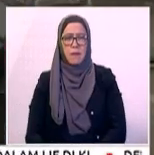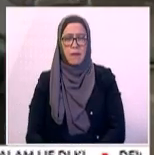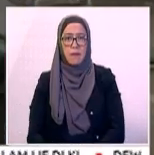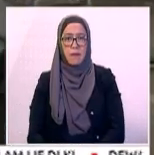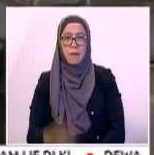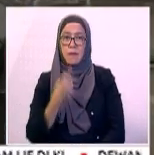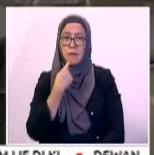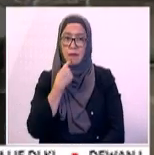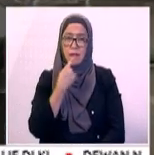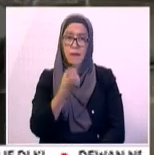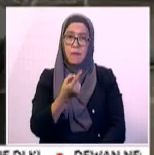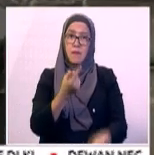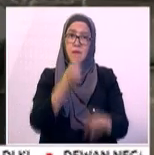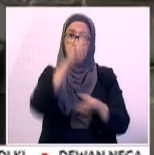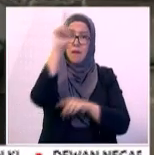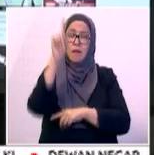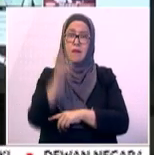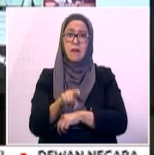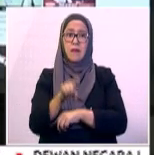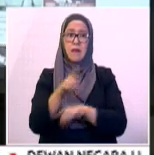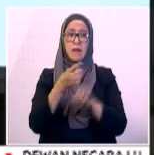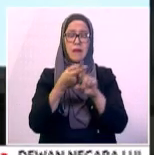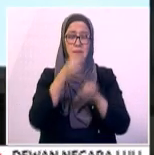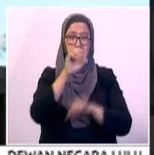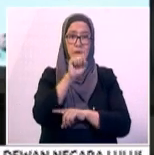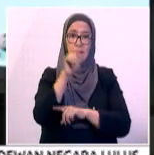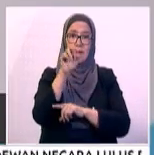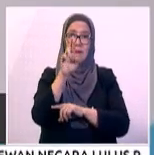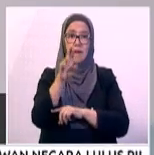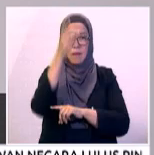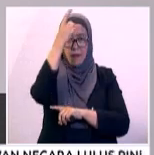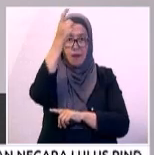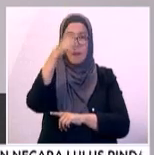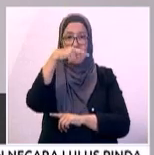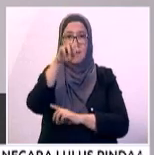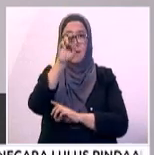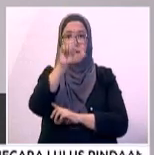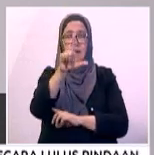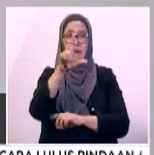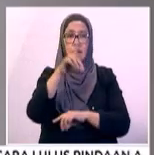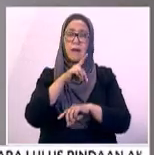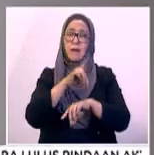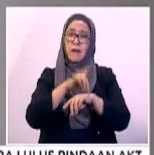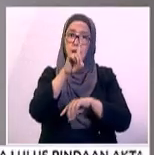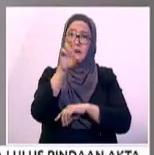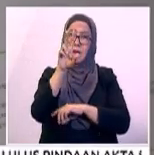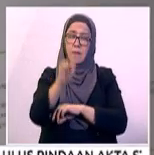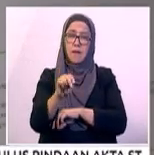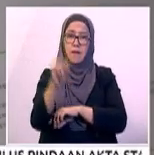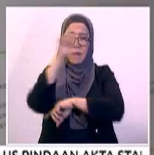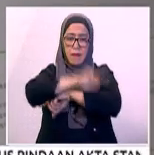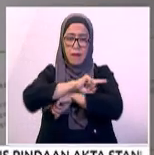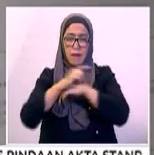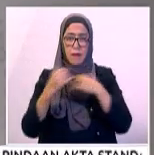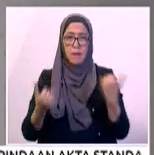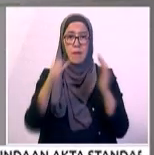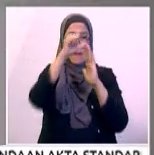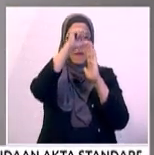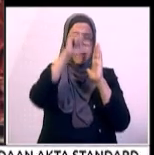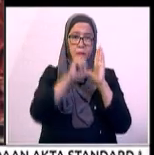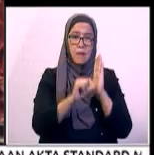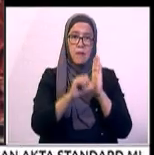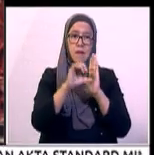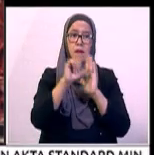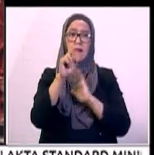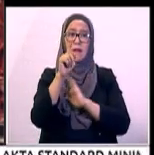Beliau menjawab pertanyaan Senator Datuk Paul Igai di persidangan Dewan Negara hari ini. Akta Anti Berita Tidak Benar 2018